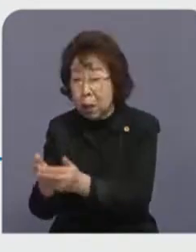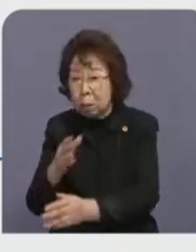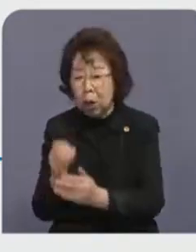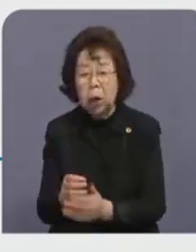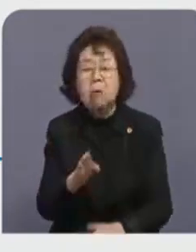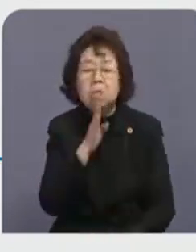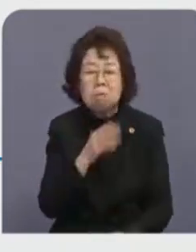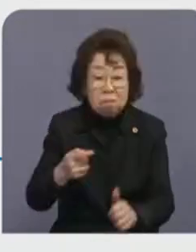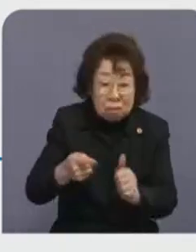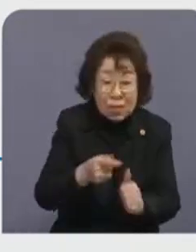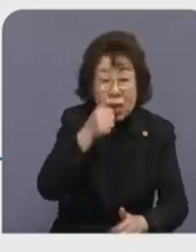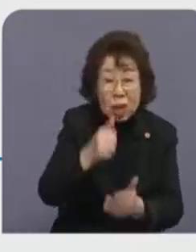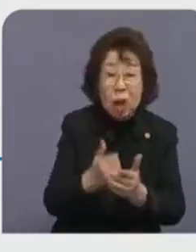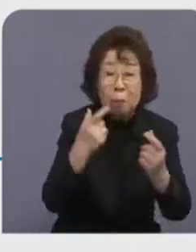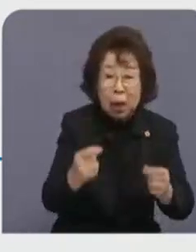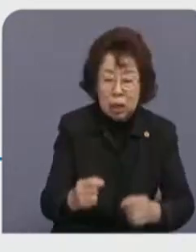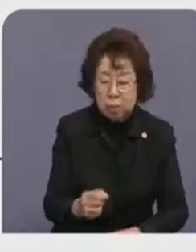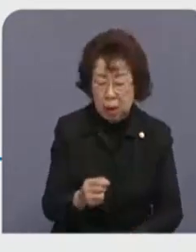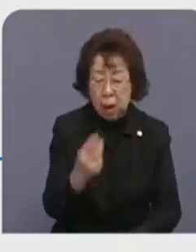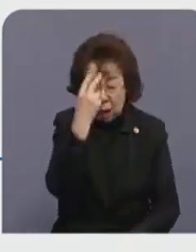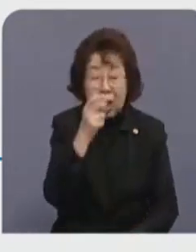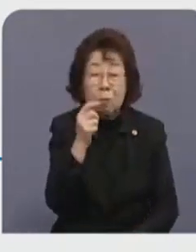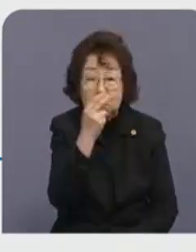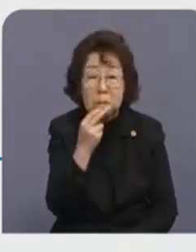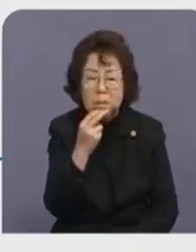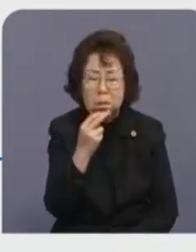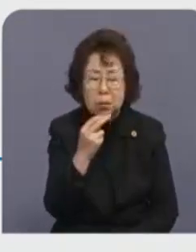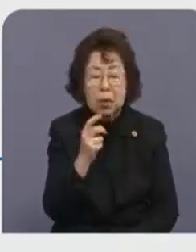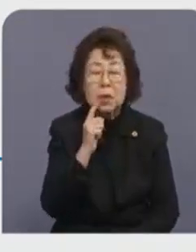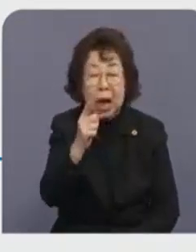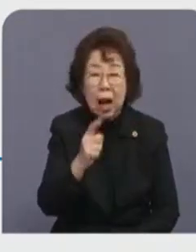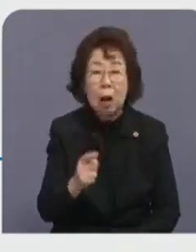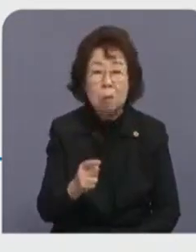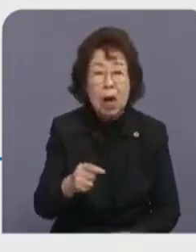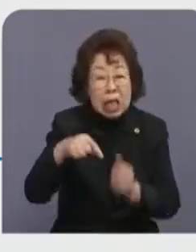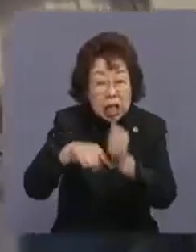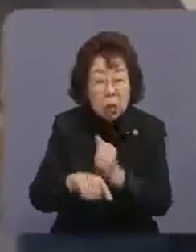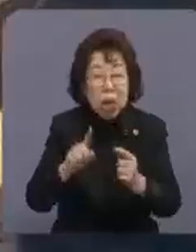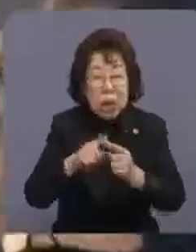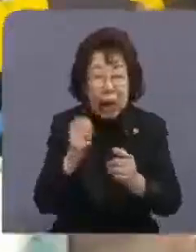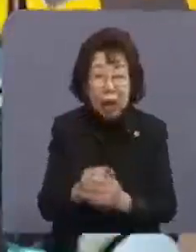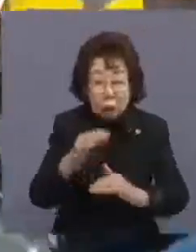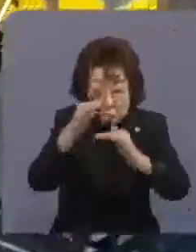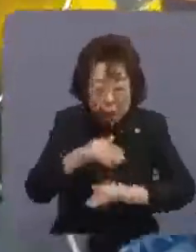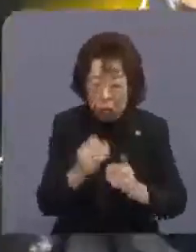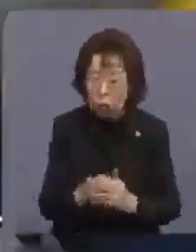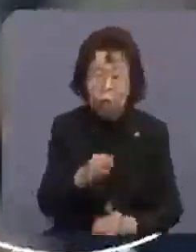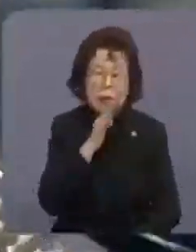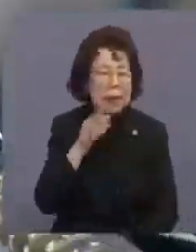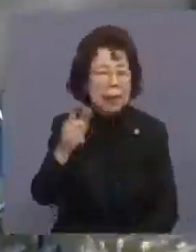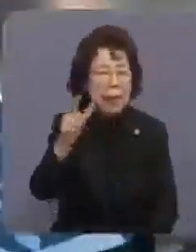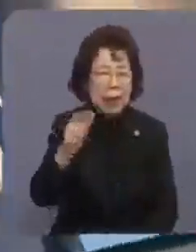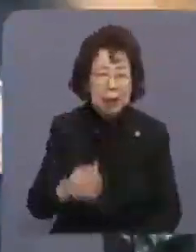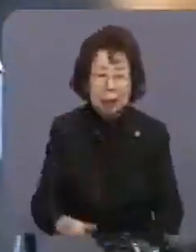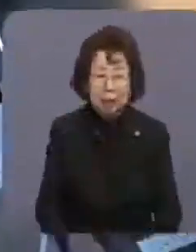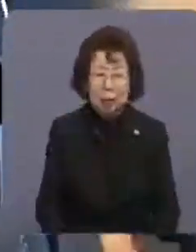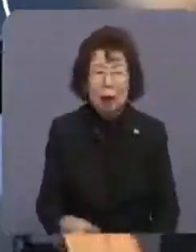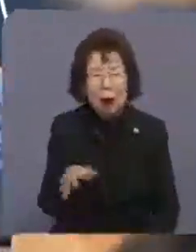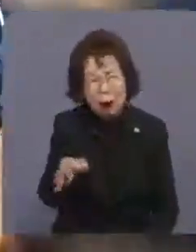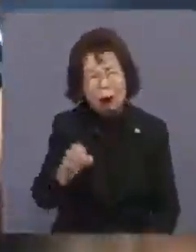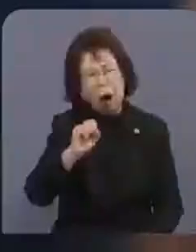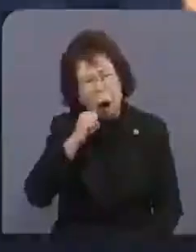인정하지만 검찰이 공소장에 명시한 범행동기는 인정하지 않는다고 말했습니다 김씨가 경제적인